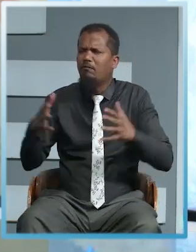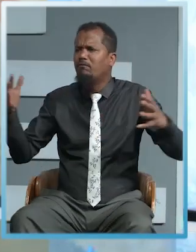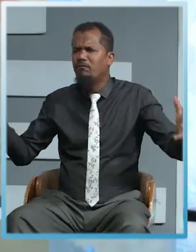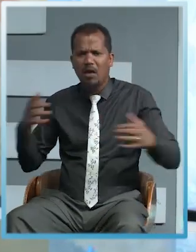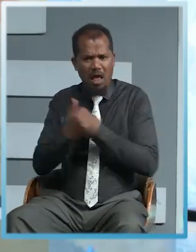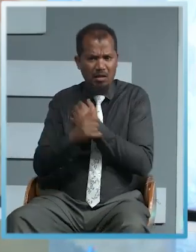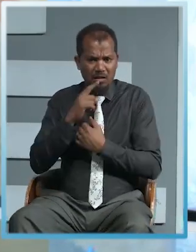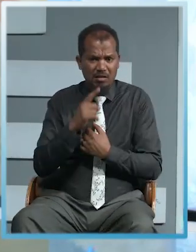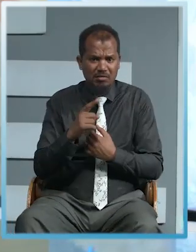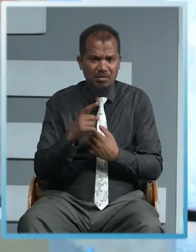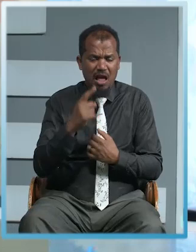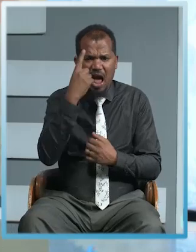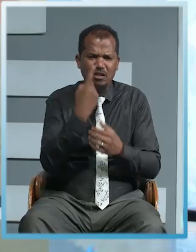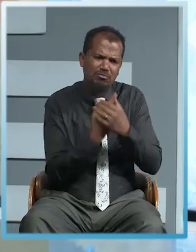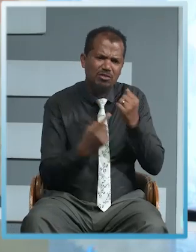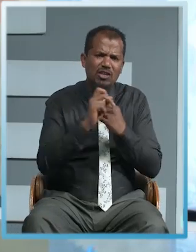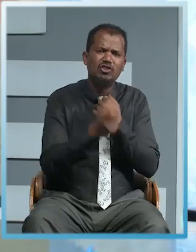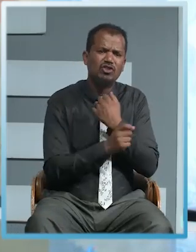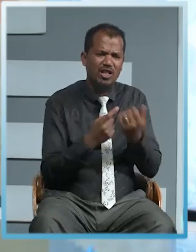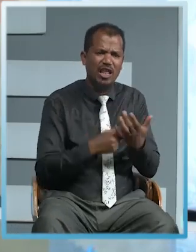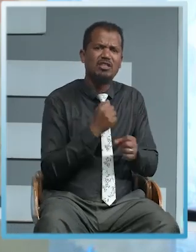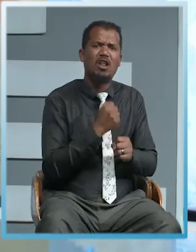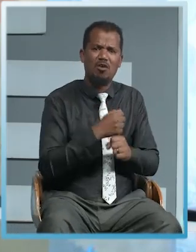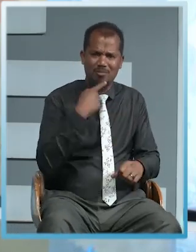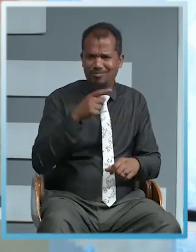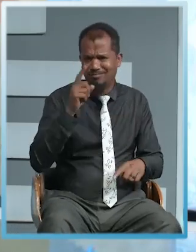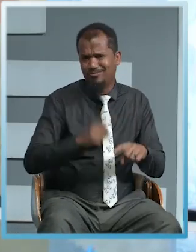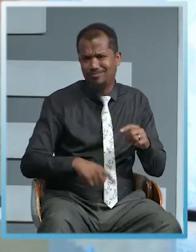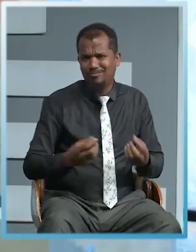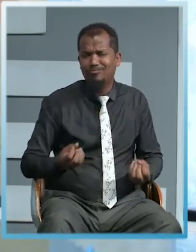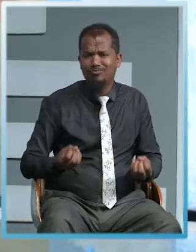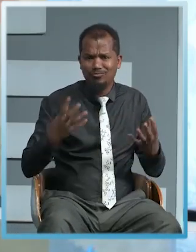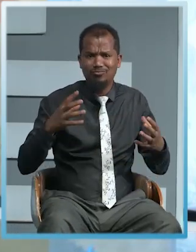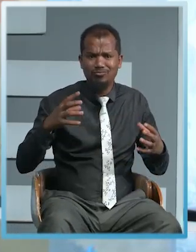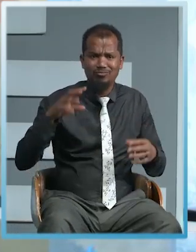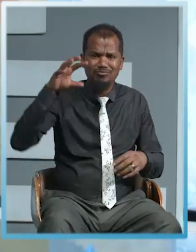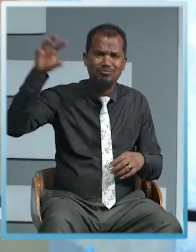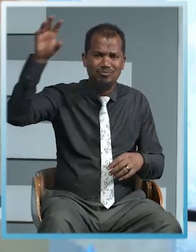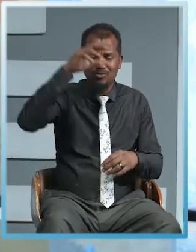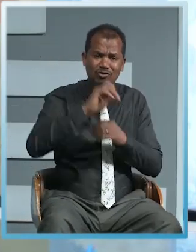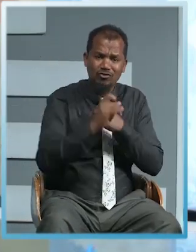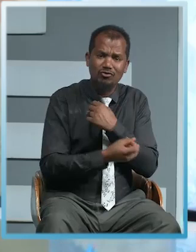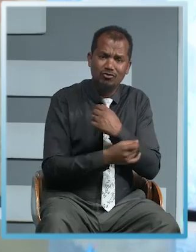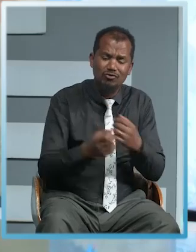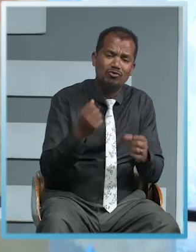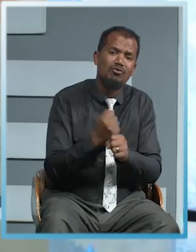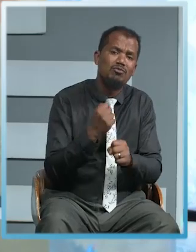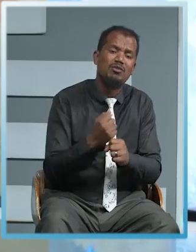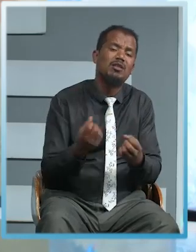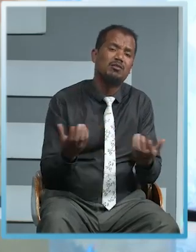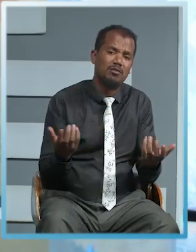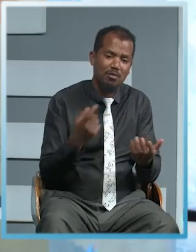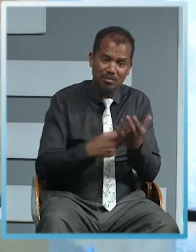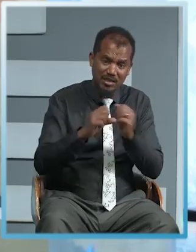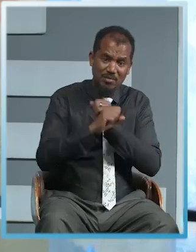ናት። አንድ ብቻ ድርጅት ይህን ስራ ይስራው ለማለትም አይቻልም። እንደውም በርክተው ድርጅቶቹ ስራው ብዙ ይሰራ ስለሆነ